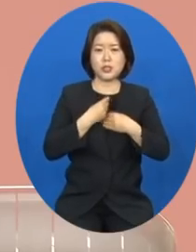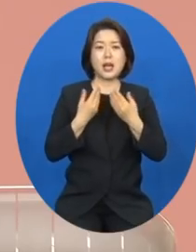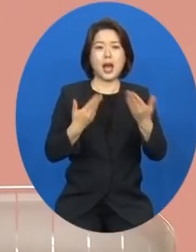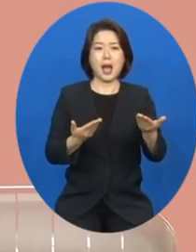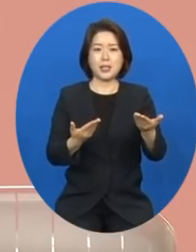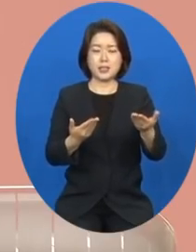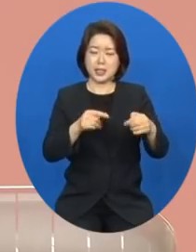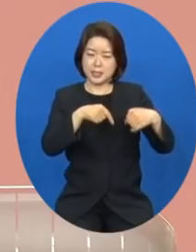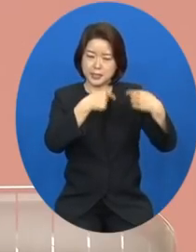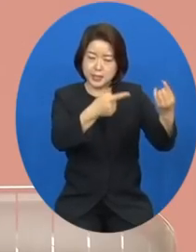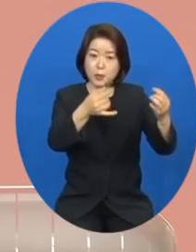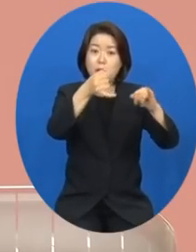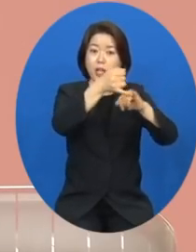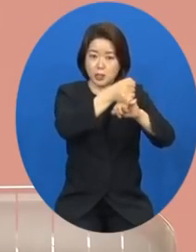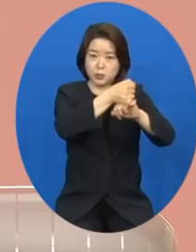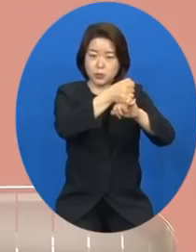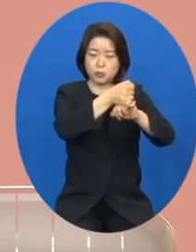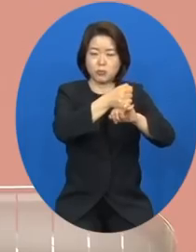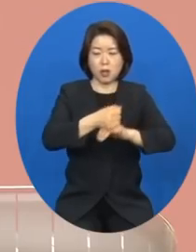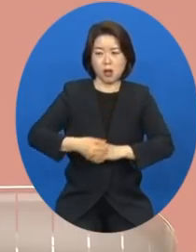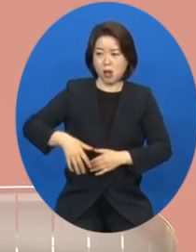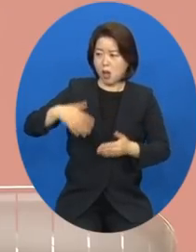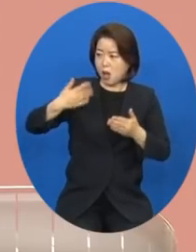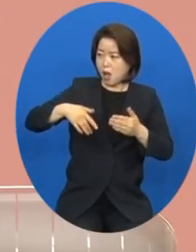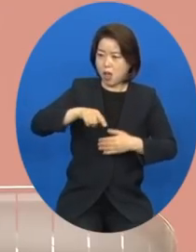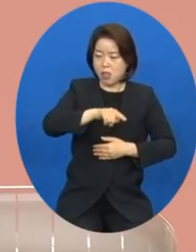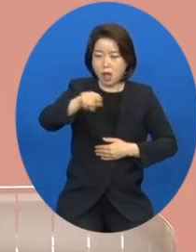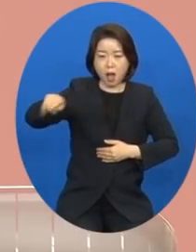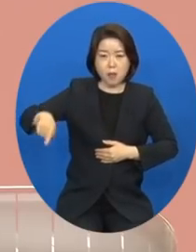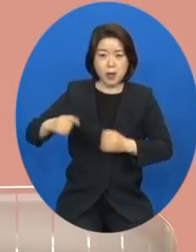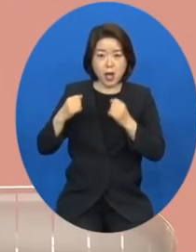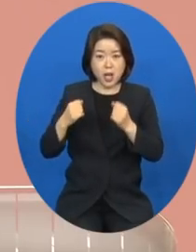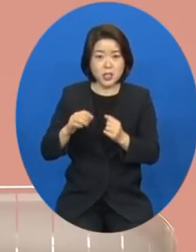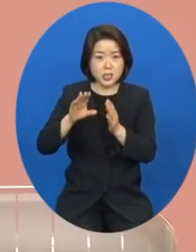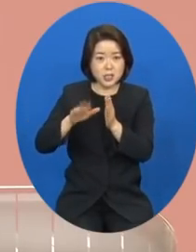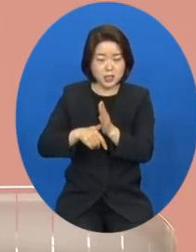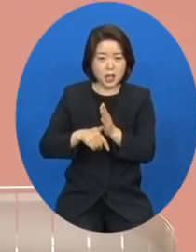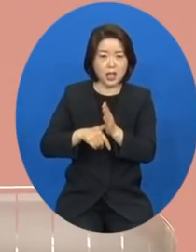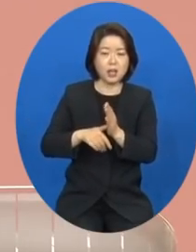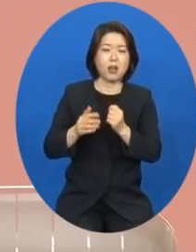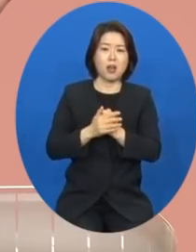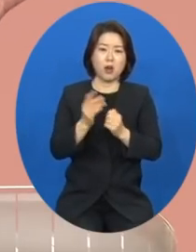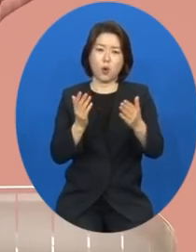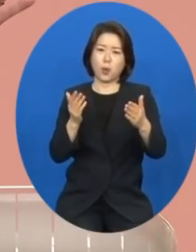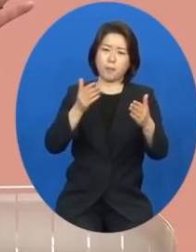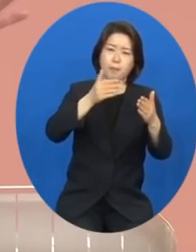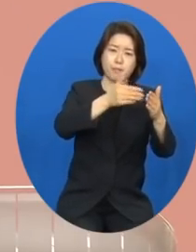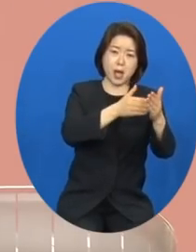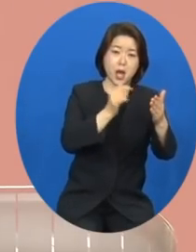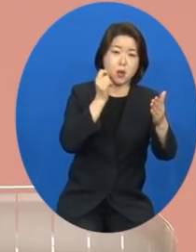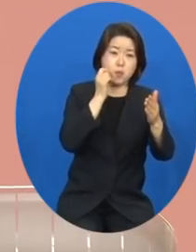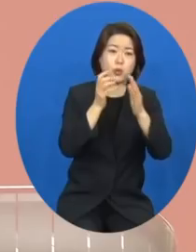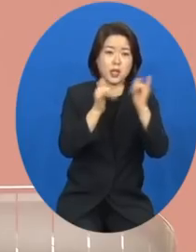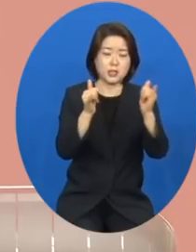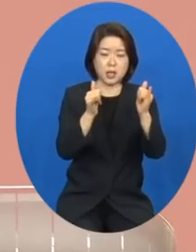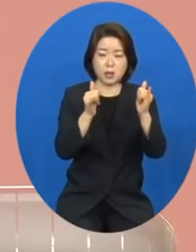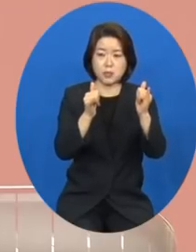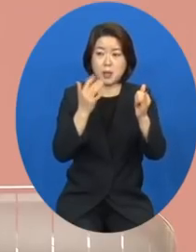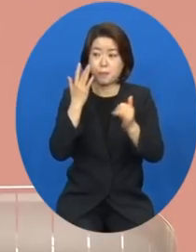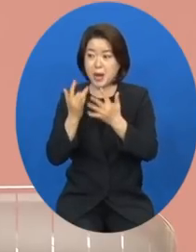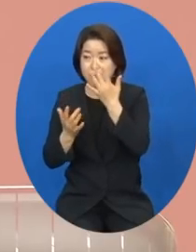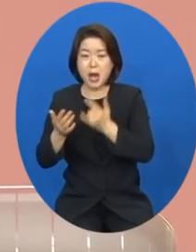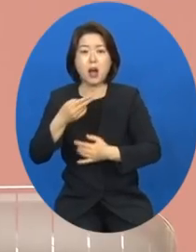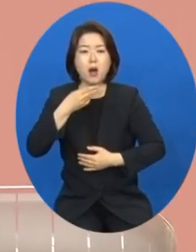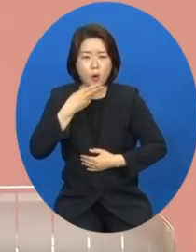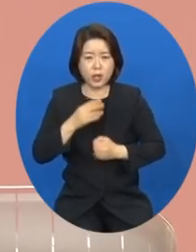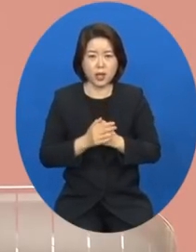가리라는 약속이 아직 남아 있는 동안에 여러분 가운데서 거기에 미치지 못하는 사람이 아무도 없도록